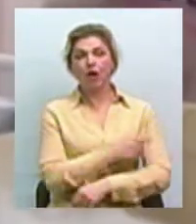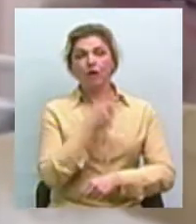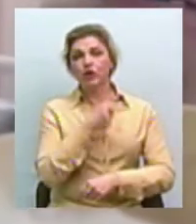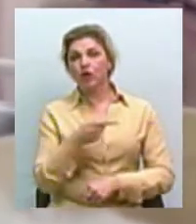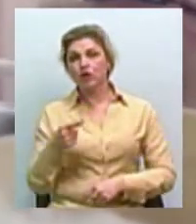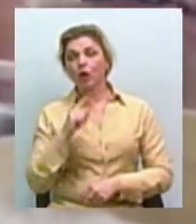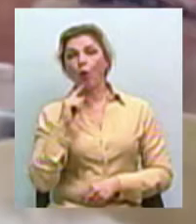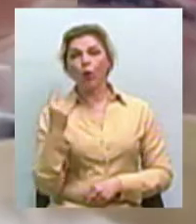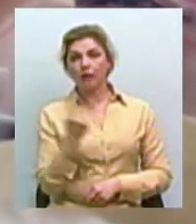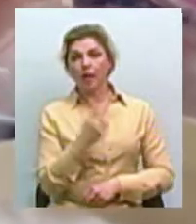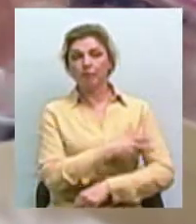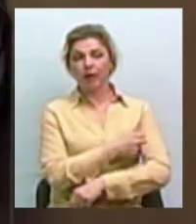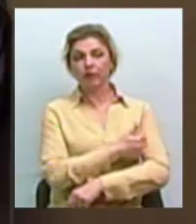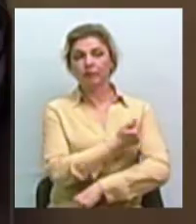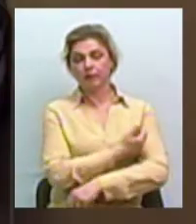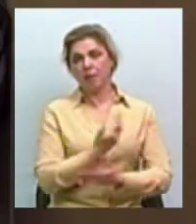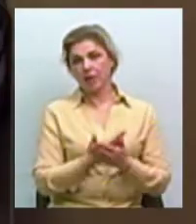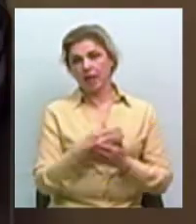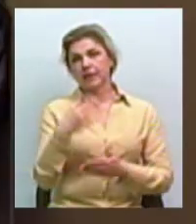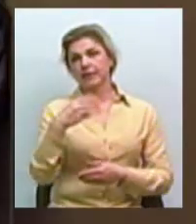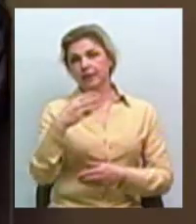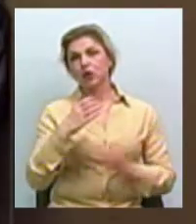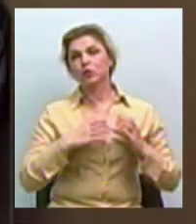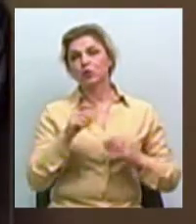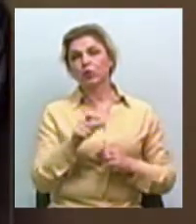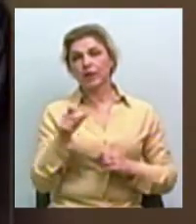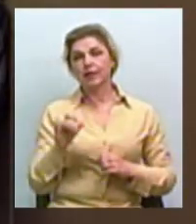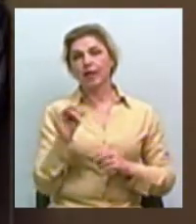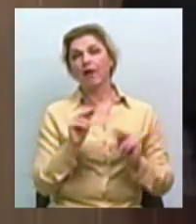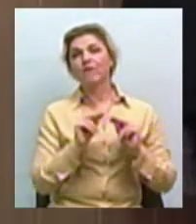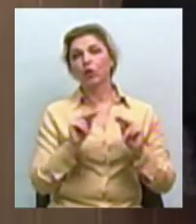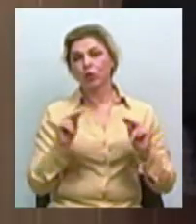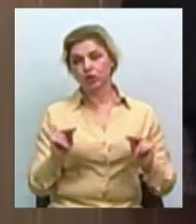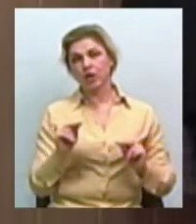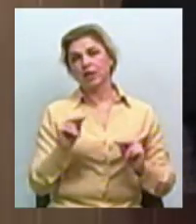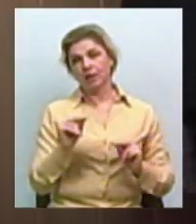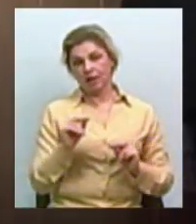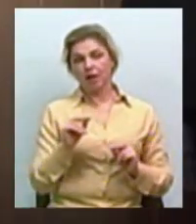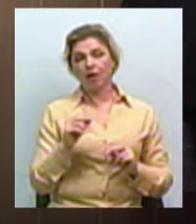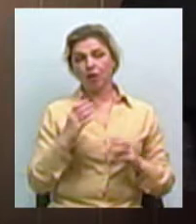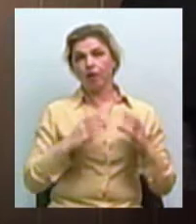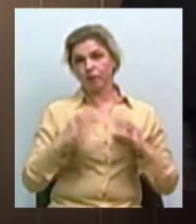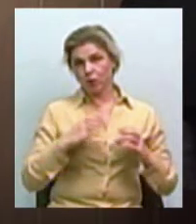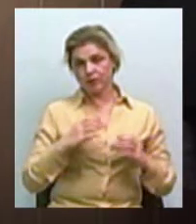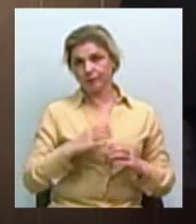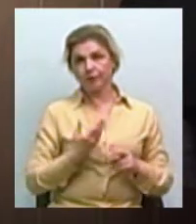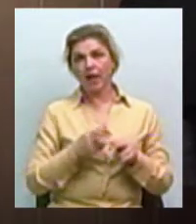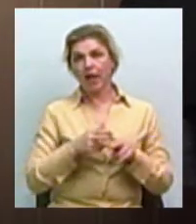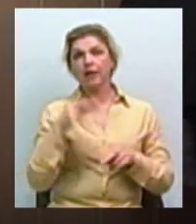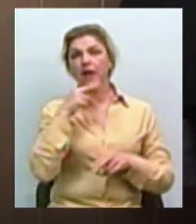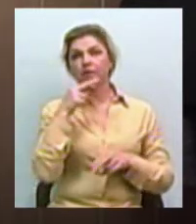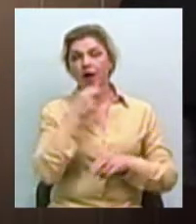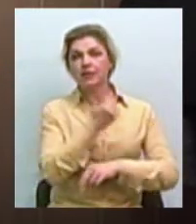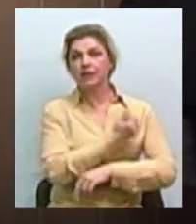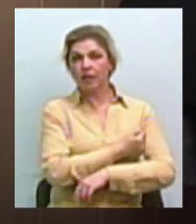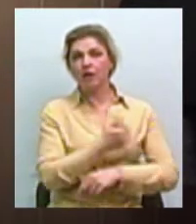години у медпункті вакцинують близько 30 студентів та викладачів з різних факультетів УЖНУ. Дана вакцина є хороша, ми вже зробили не